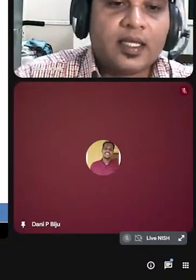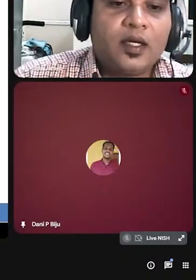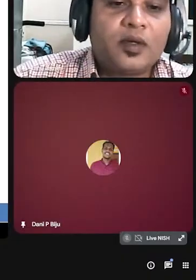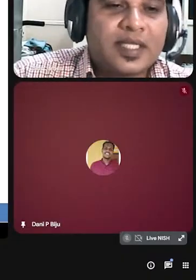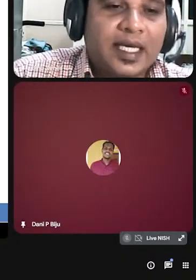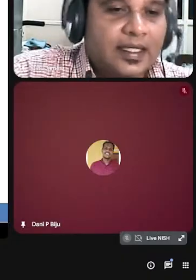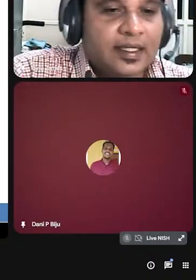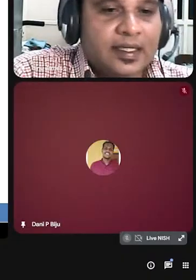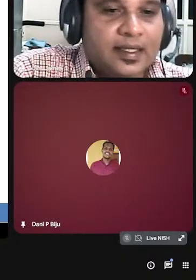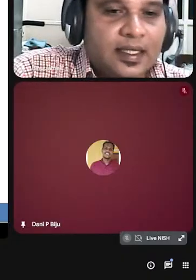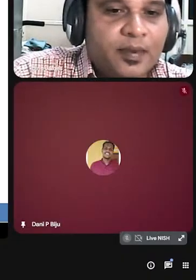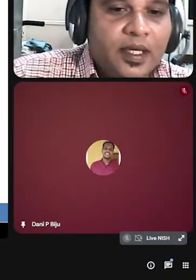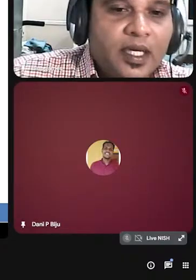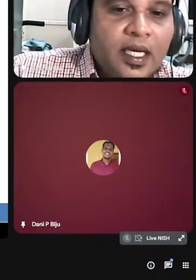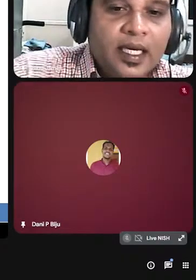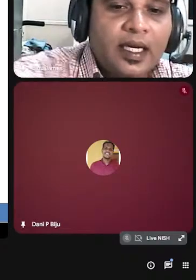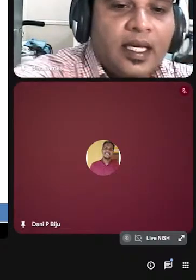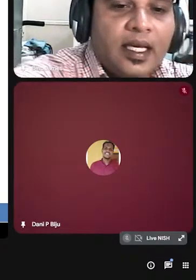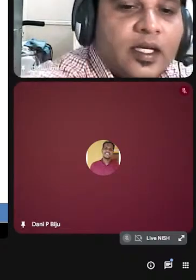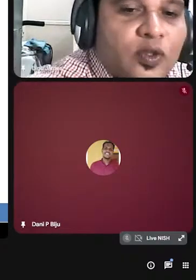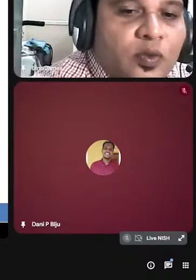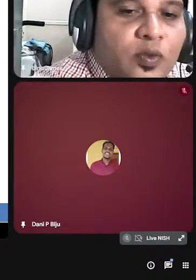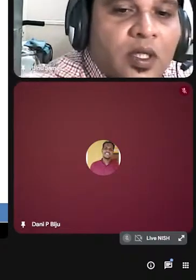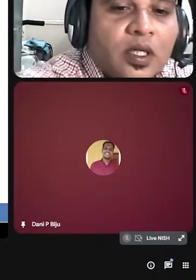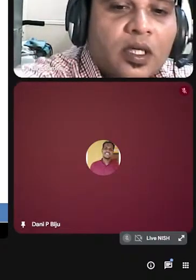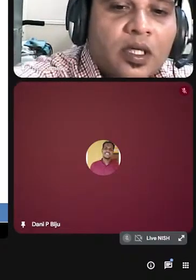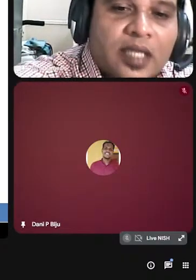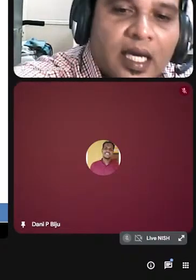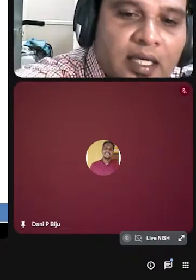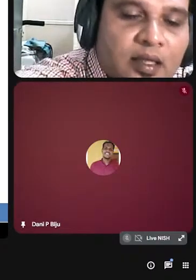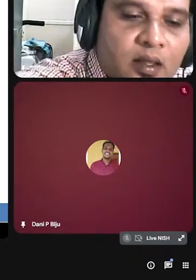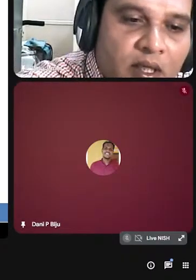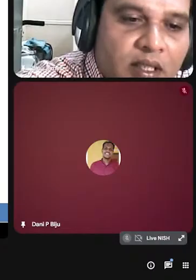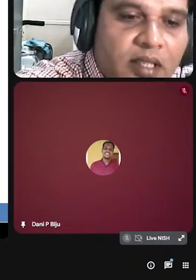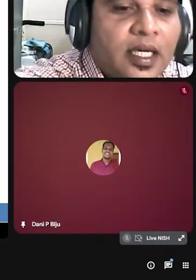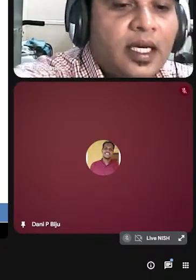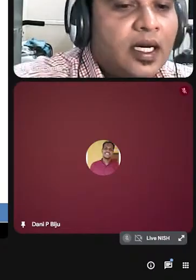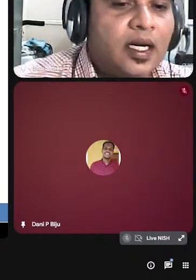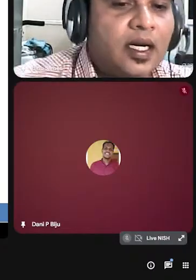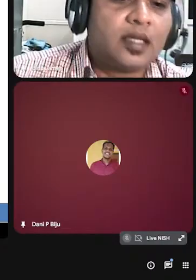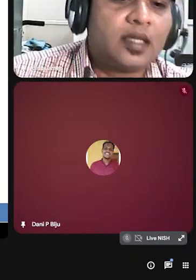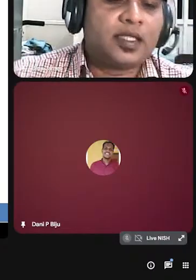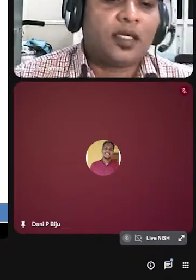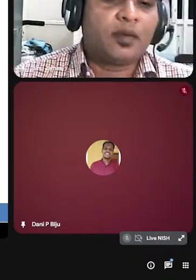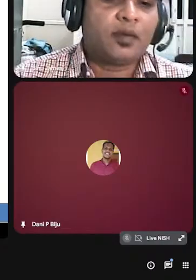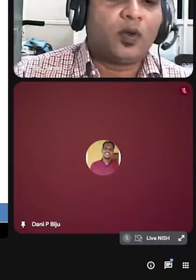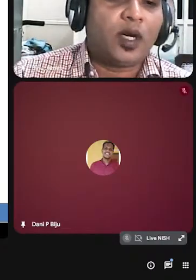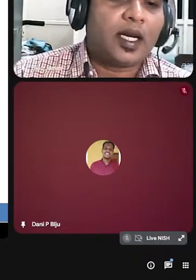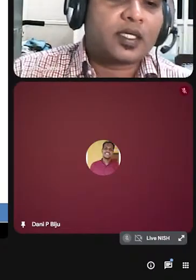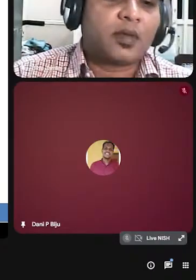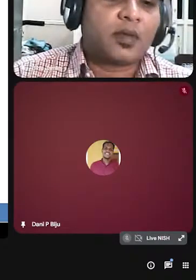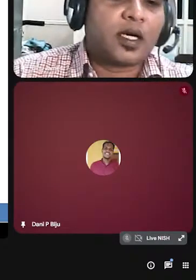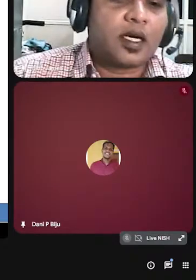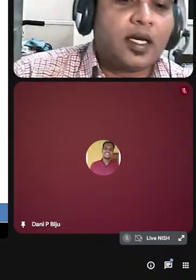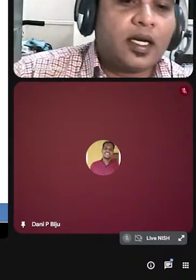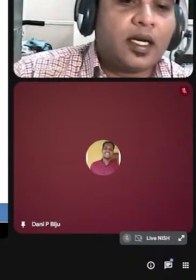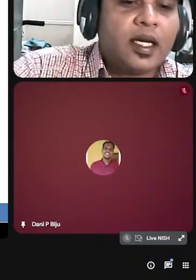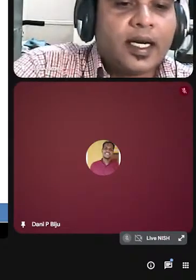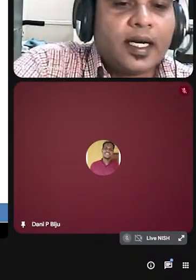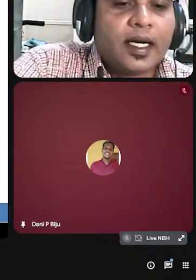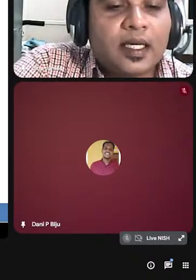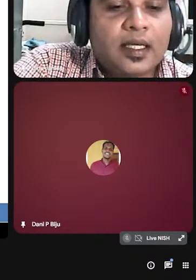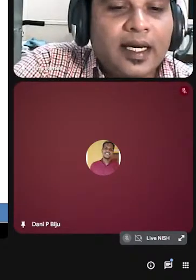അല്ലെങ്കിൽ അതിന്റെ ഒരു സ്റ്റാറ്റിസ്റ്റിക്സ് ആണ്. ഇന്ത്യയിൽ ഏറ്റവും കുറഞ്ഞ നിലയിലാണ് കാണുന്നത്. ശരിക്കും പറഞ്ഞ 1 ലക്ഷം